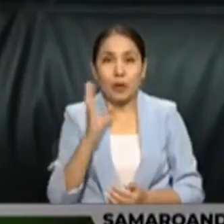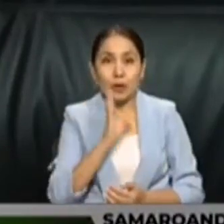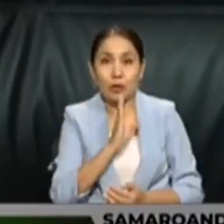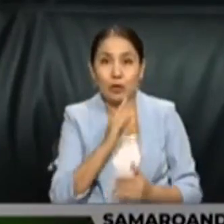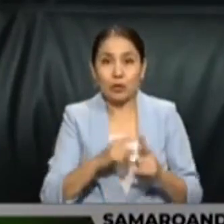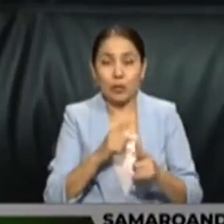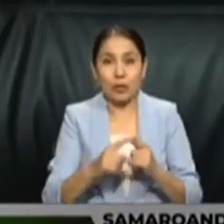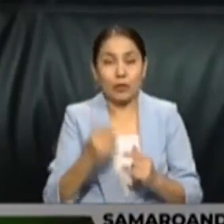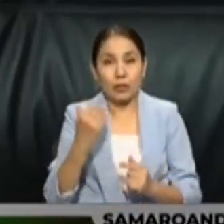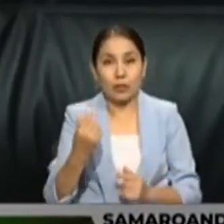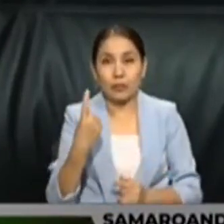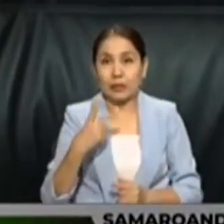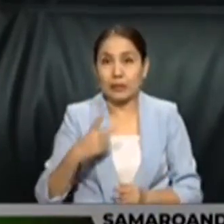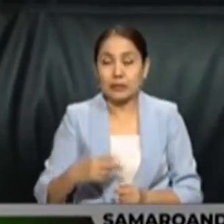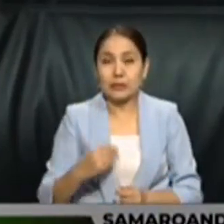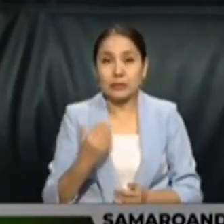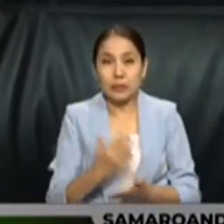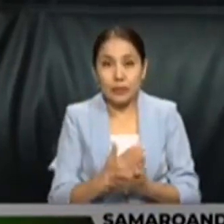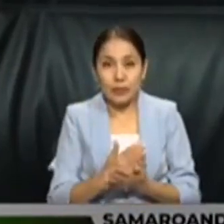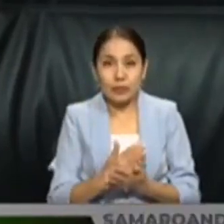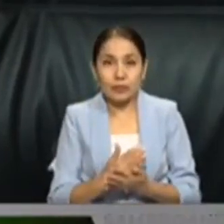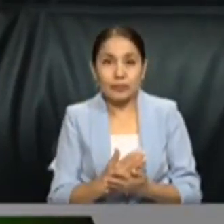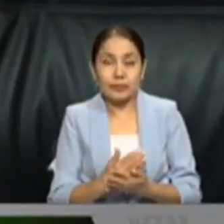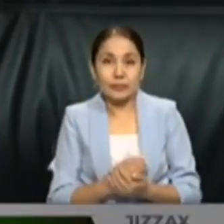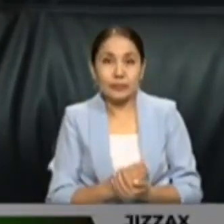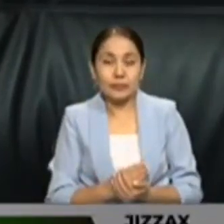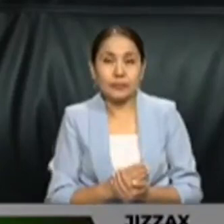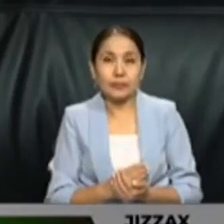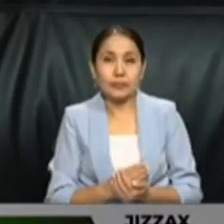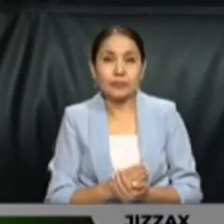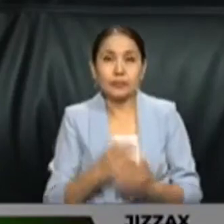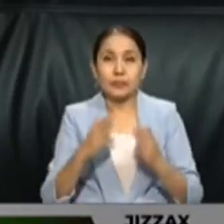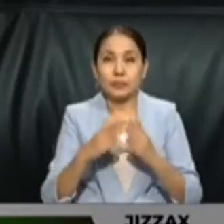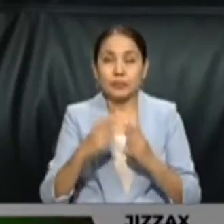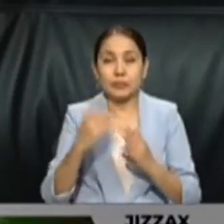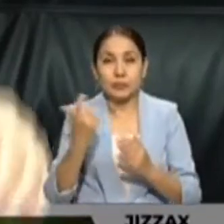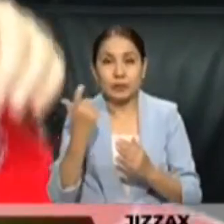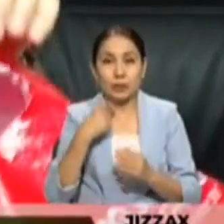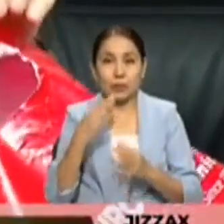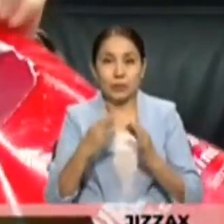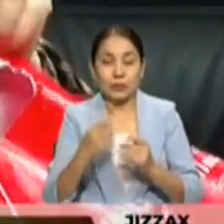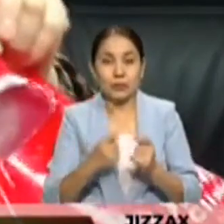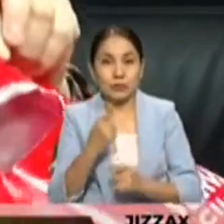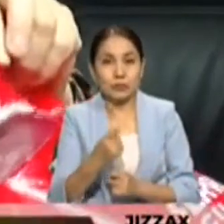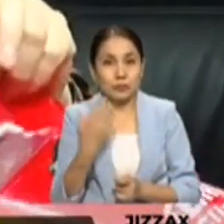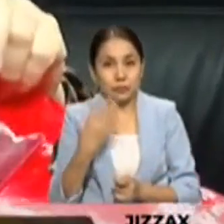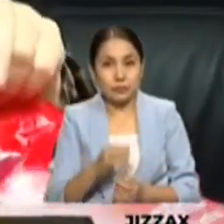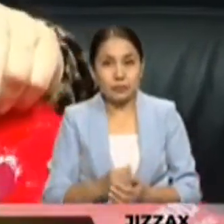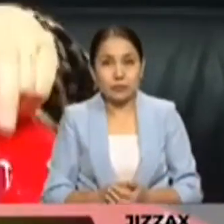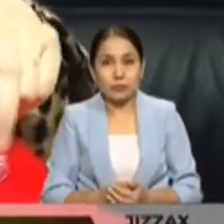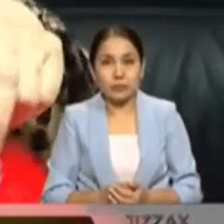nomlarida ularning qizlari bor. Endi o'sha egalik bo'yicha sudga berdim. Sudda bu hal